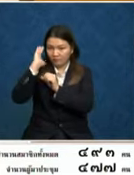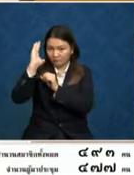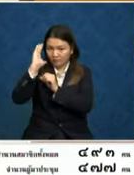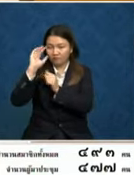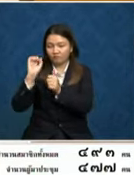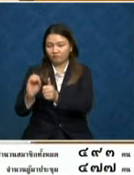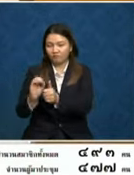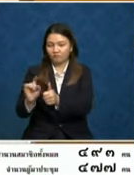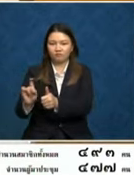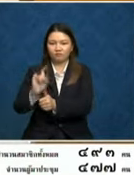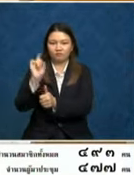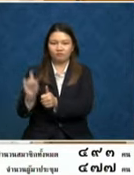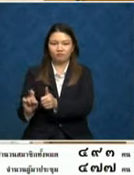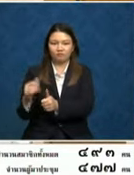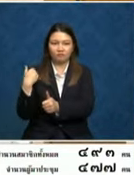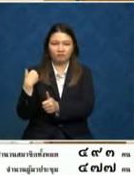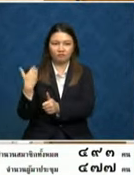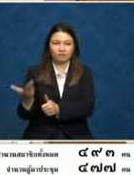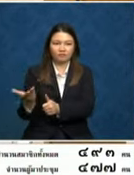ติ